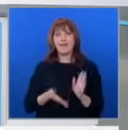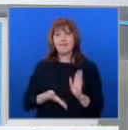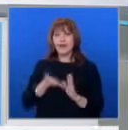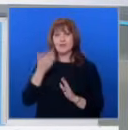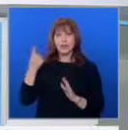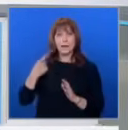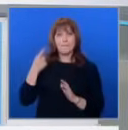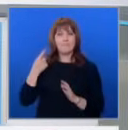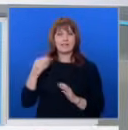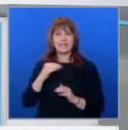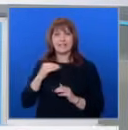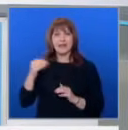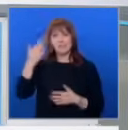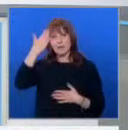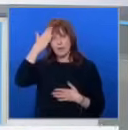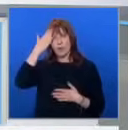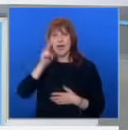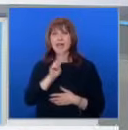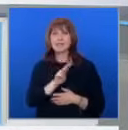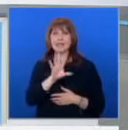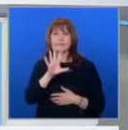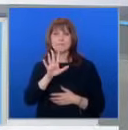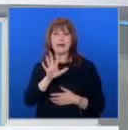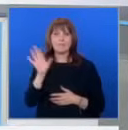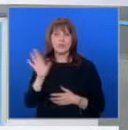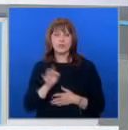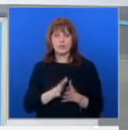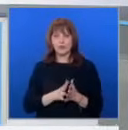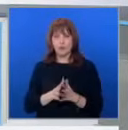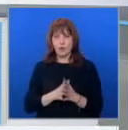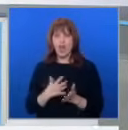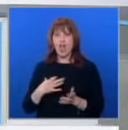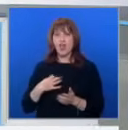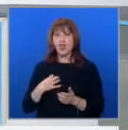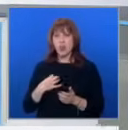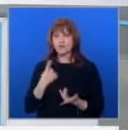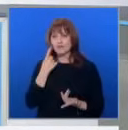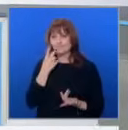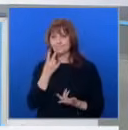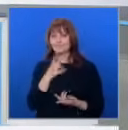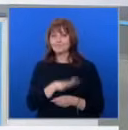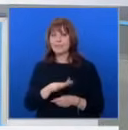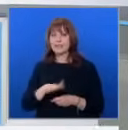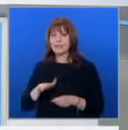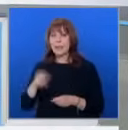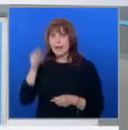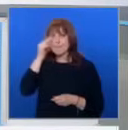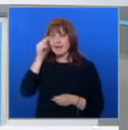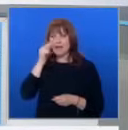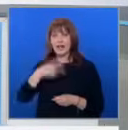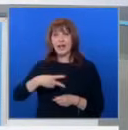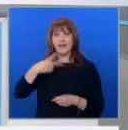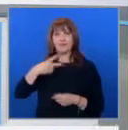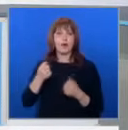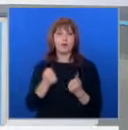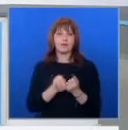най-високата първа степен на заболяването са 25% от хората. Лоша е тенденцията и при децата. България се нарежда на